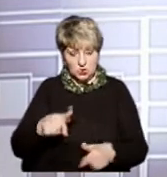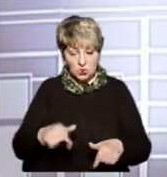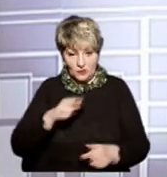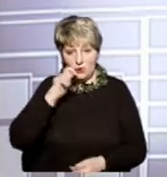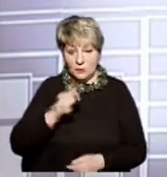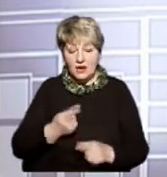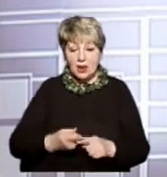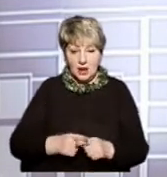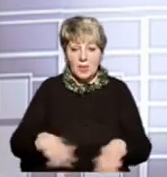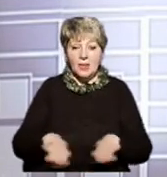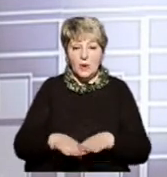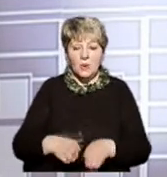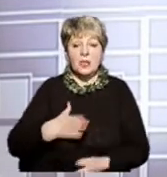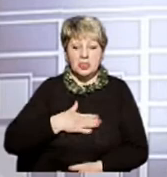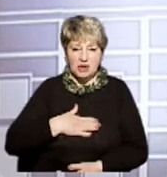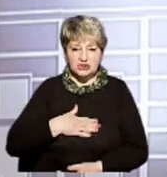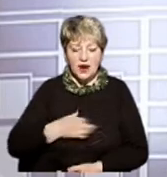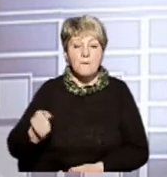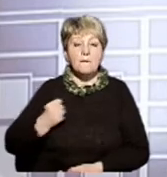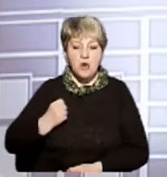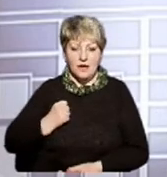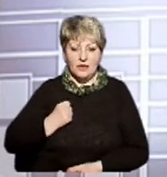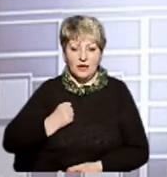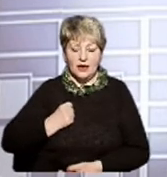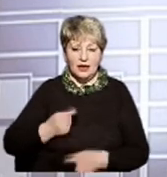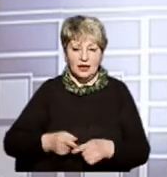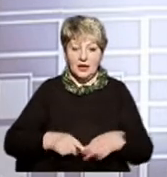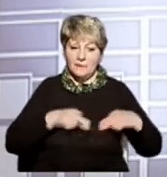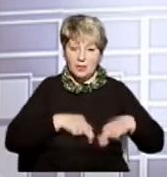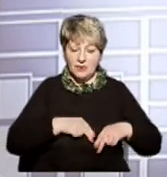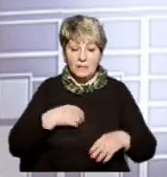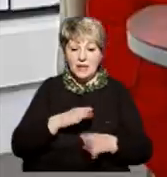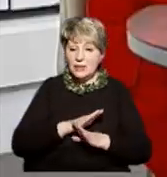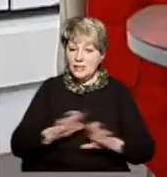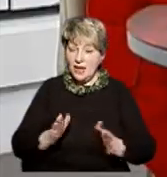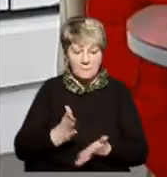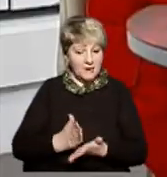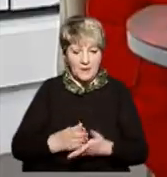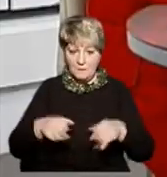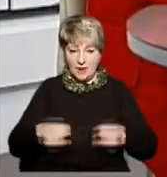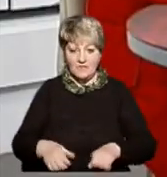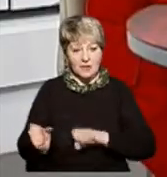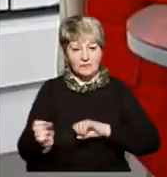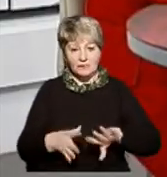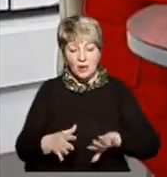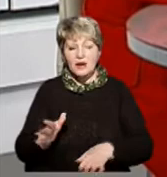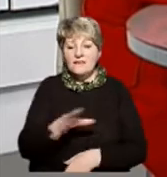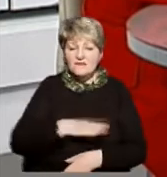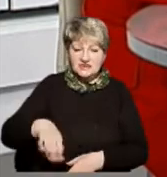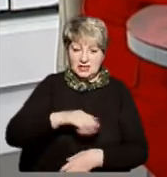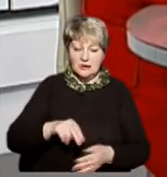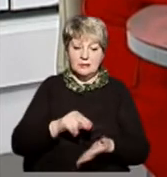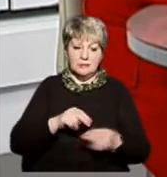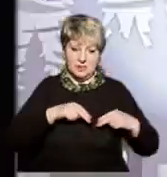є отакий наш бойовий пост, і ми не маємо права його зараз покидати. Тому всі працівники в мене працюють, тому в мене